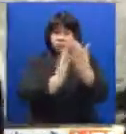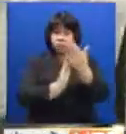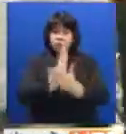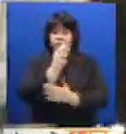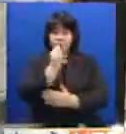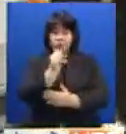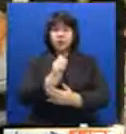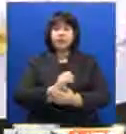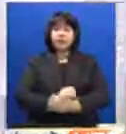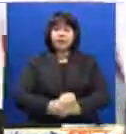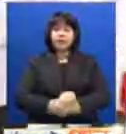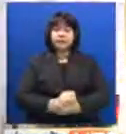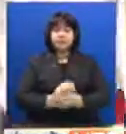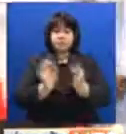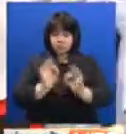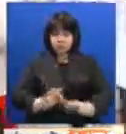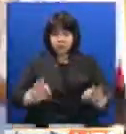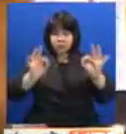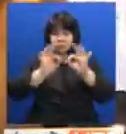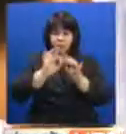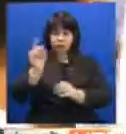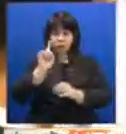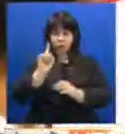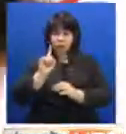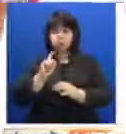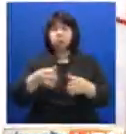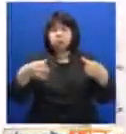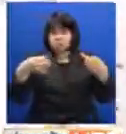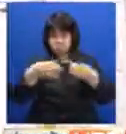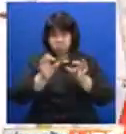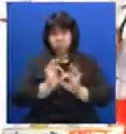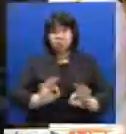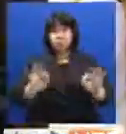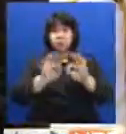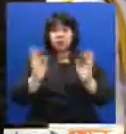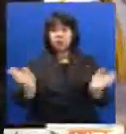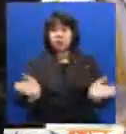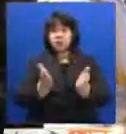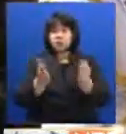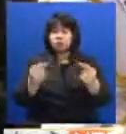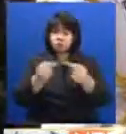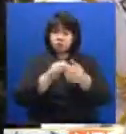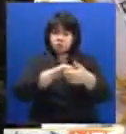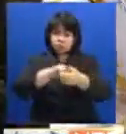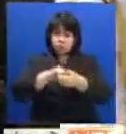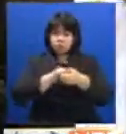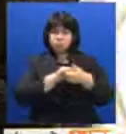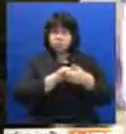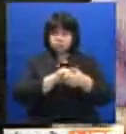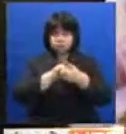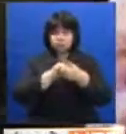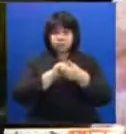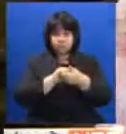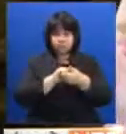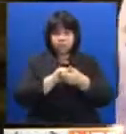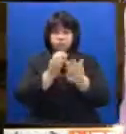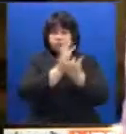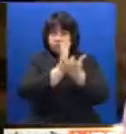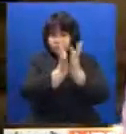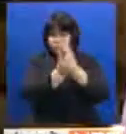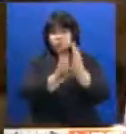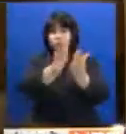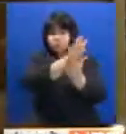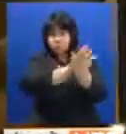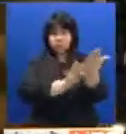ธรรมโดยเฉพาะอย่างยิ่งการเป็นกำลังสำคัญหลักในการสนับสนุนการสร้างความปรองดองสมานฉันการปฏิรูปประเทศ